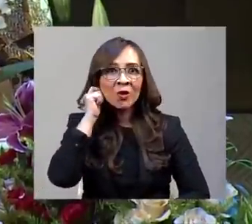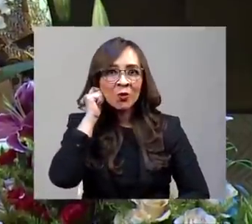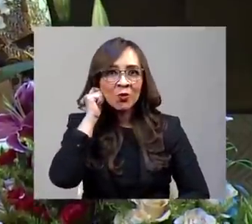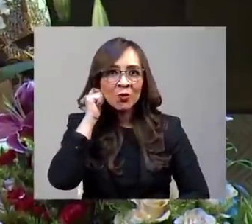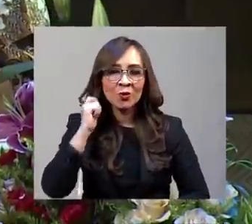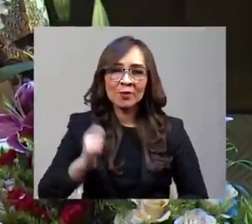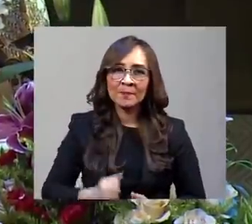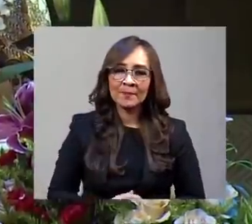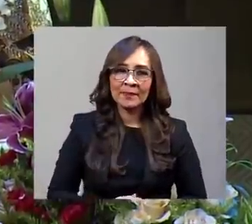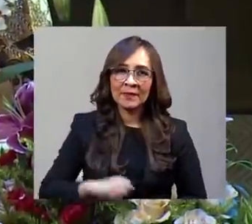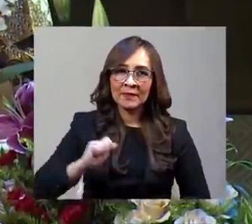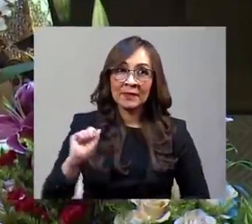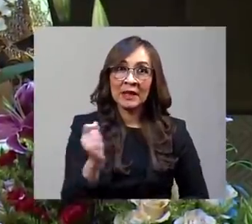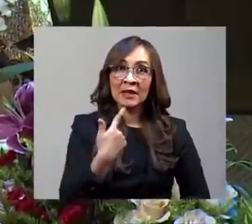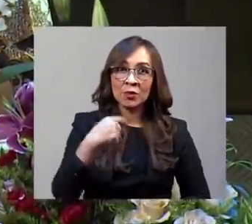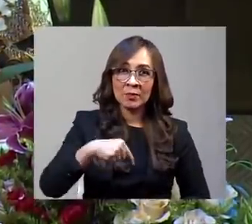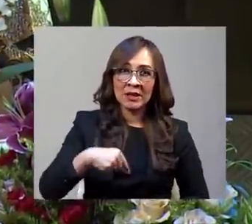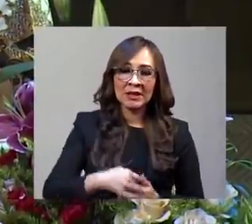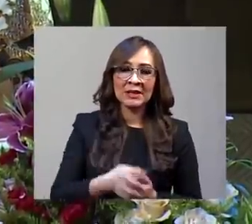Dalam hidup ini saya percaya.